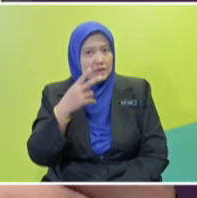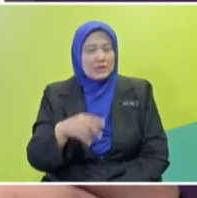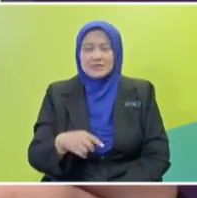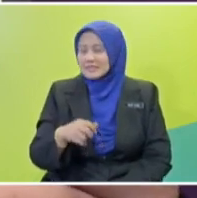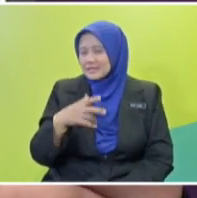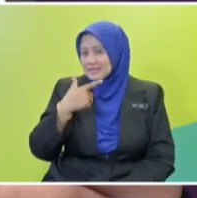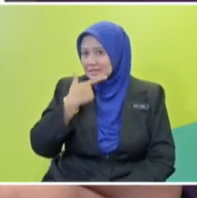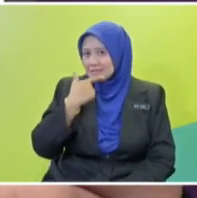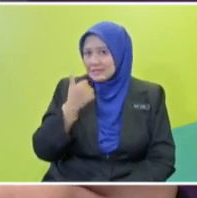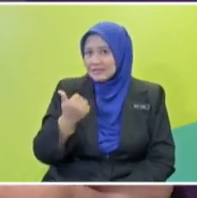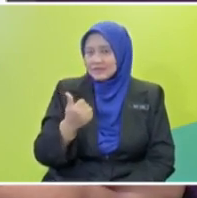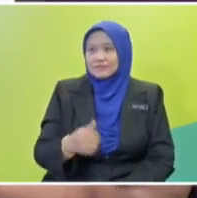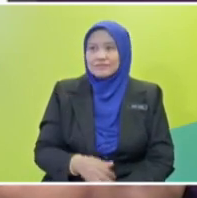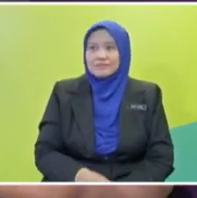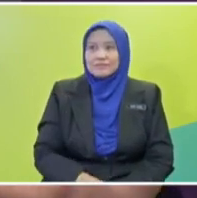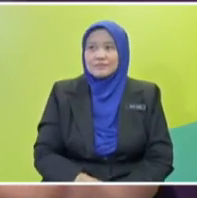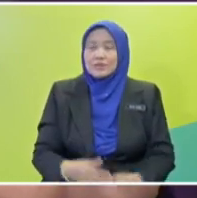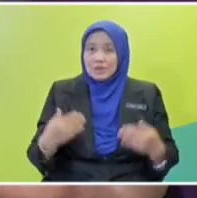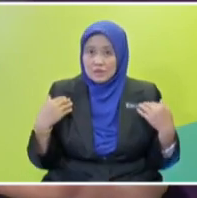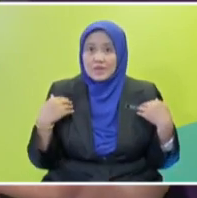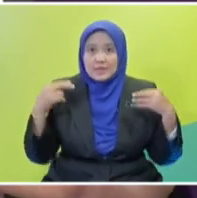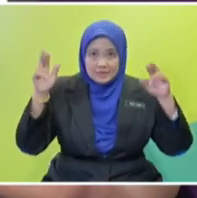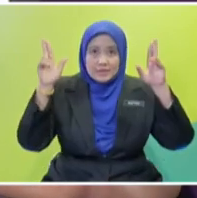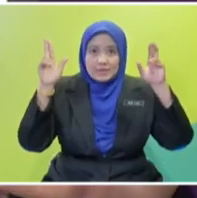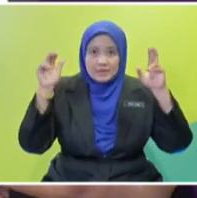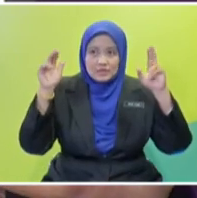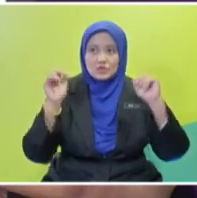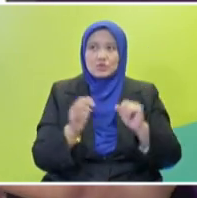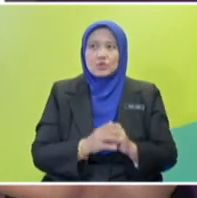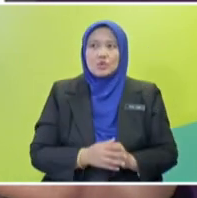macam kita ke atas nih kalau kita